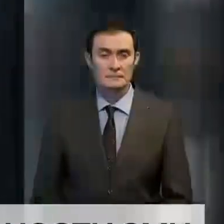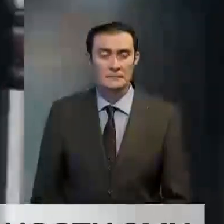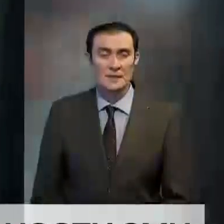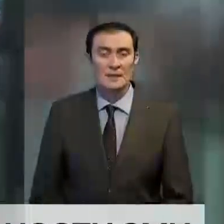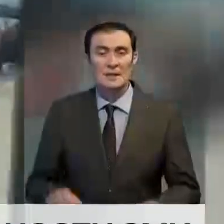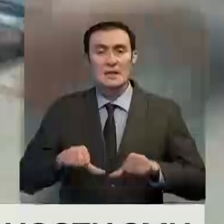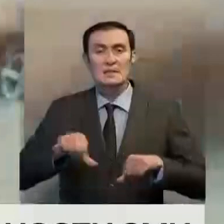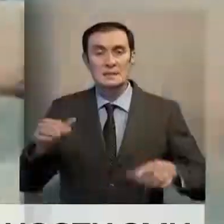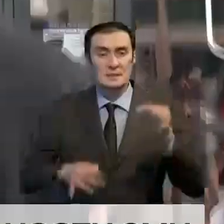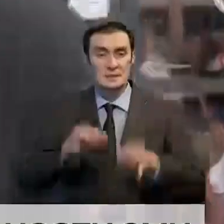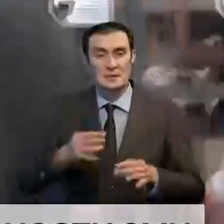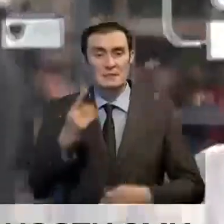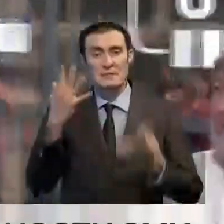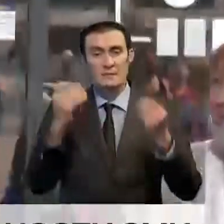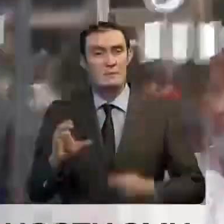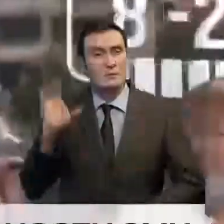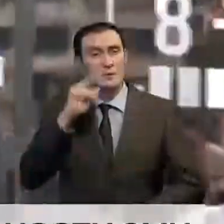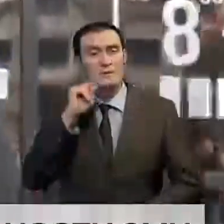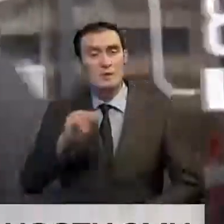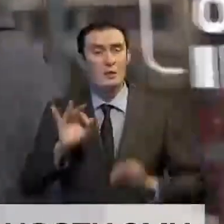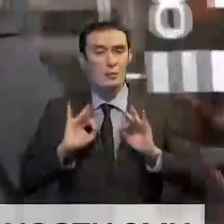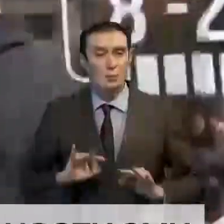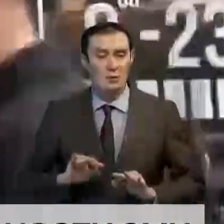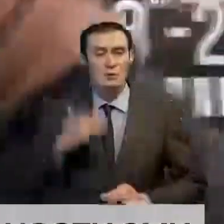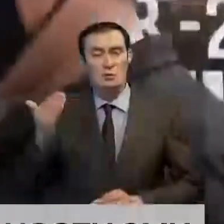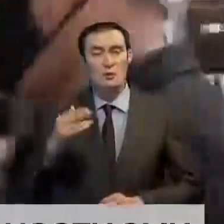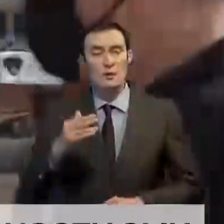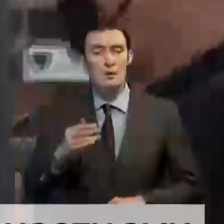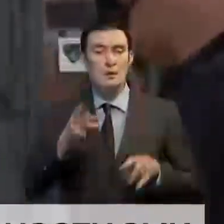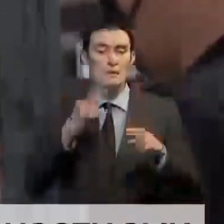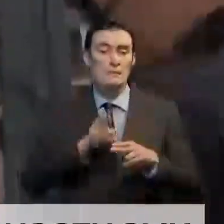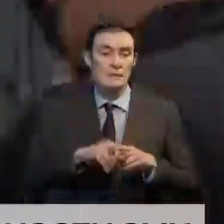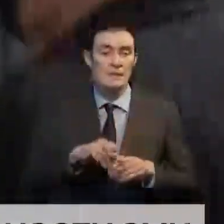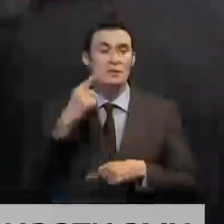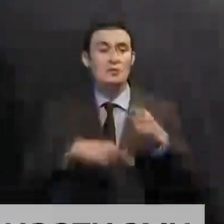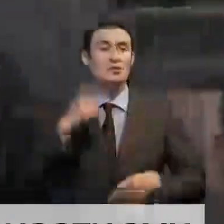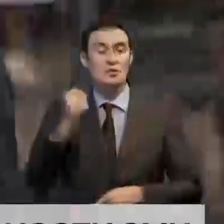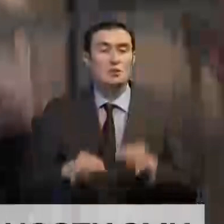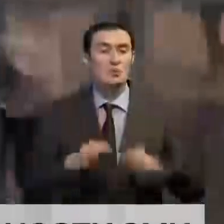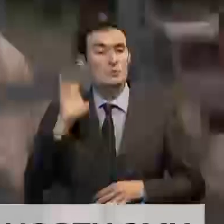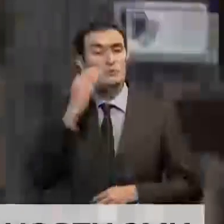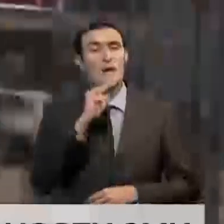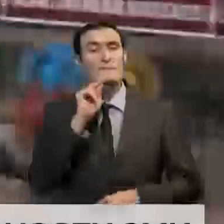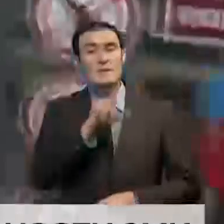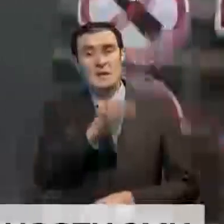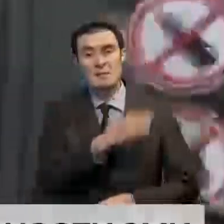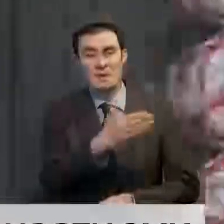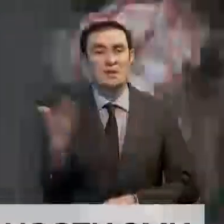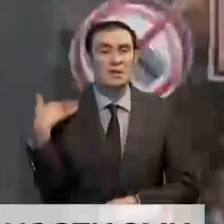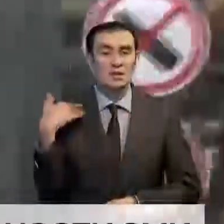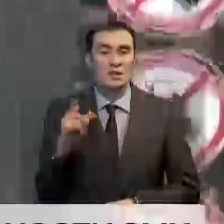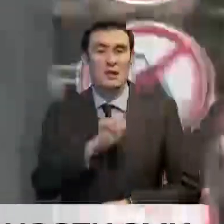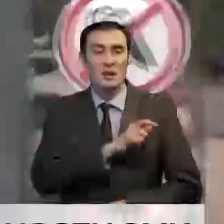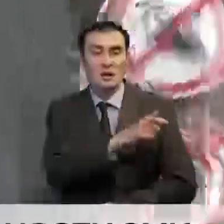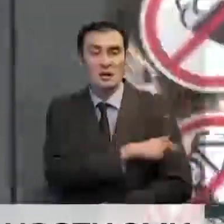На заседании в первый день выслушали обвинения прокурора и стороны потерпевших. На следующей неделе суд заслушает обвиняемого, начальника